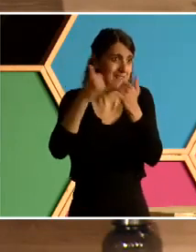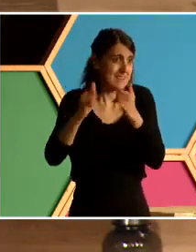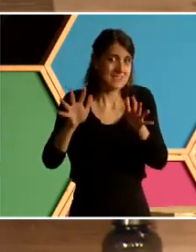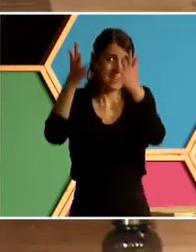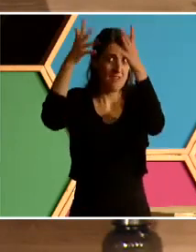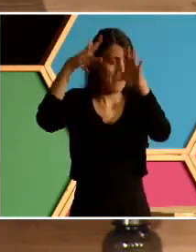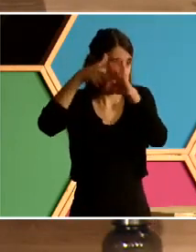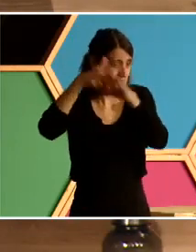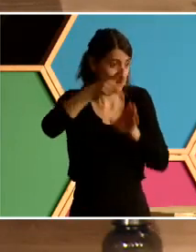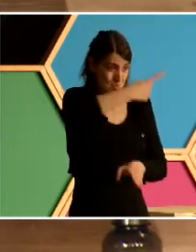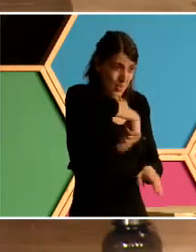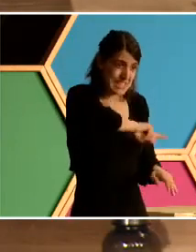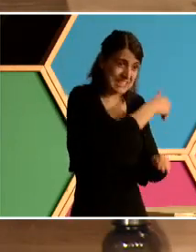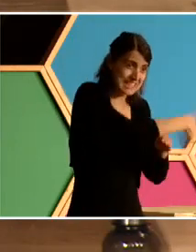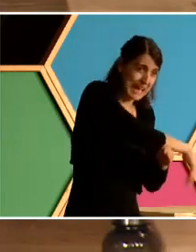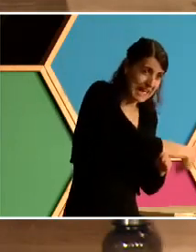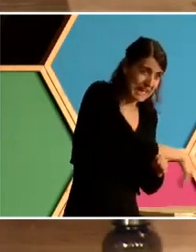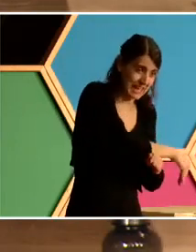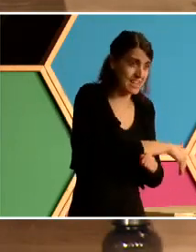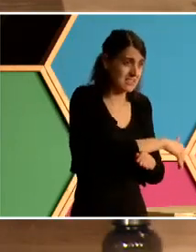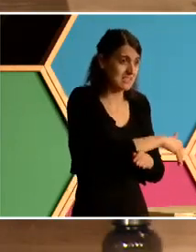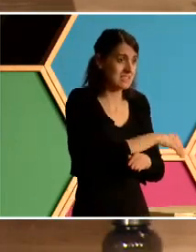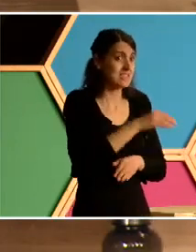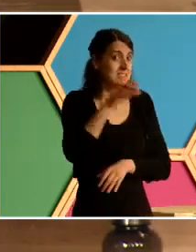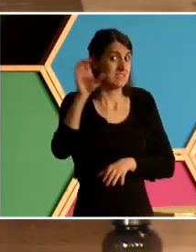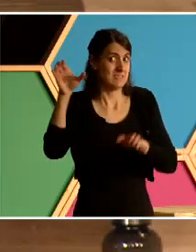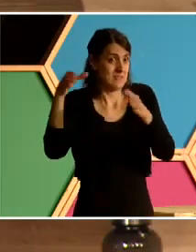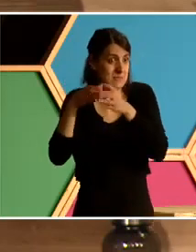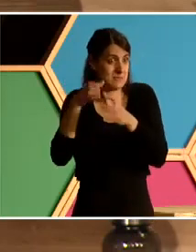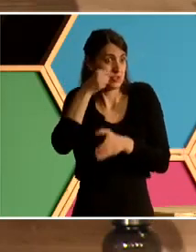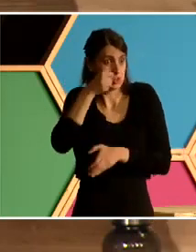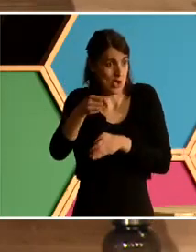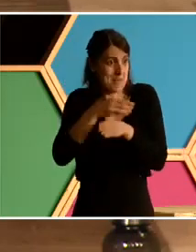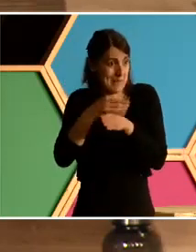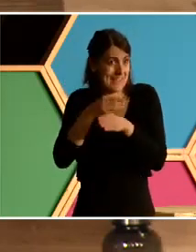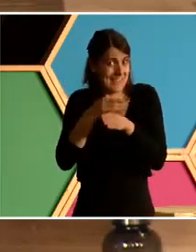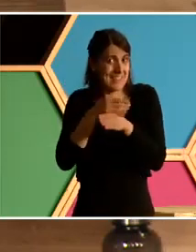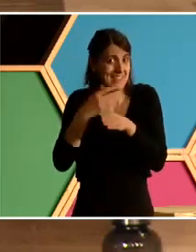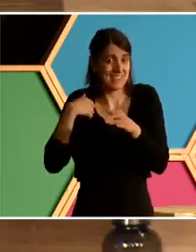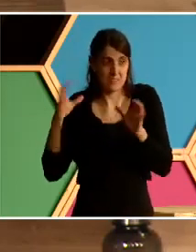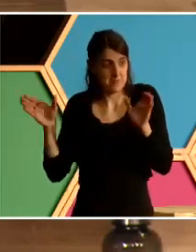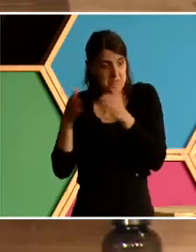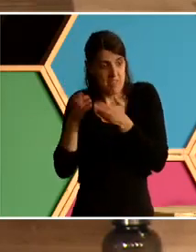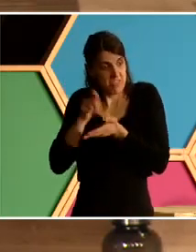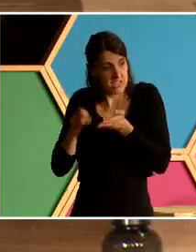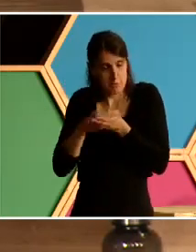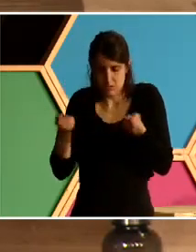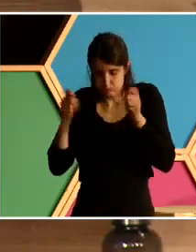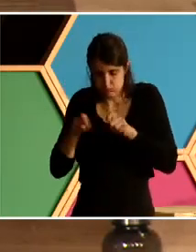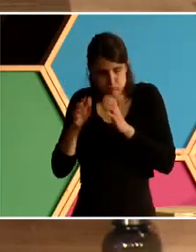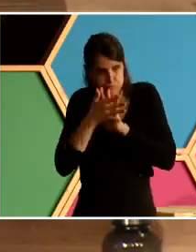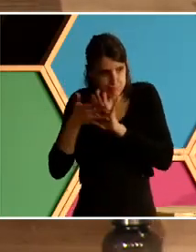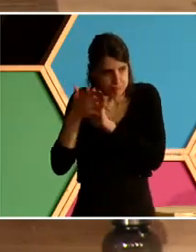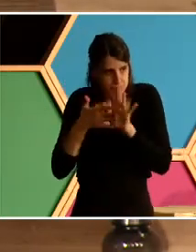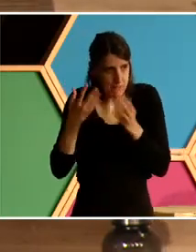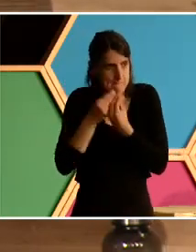carrer, la cúpula, no els militants ni els votants, però la cúpula del PSOE estava tancada en un despatx amb el Partit